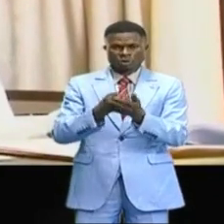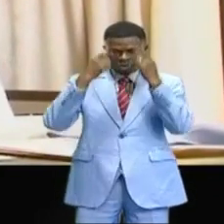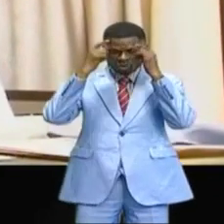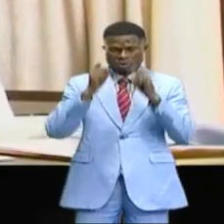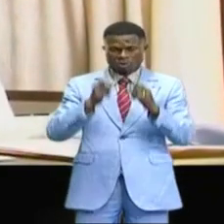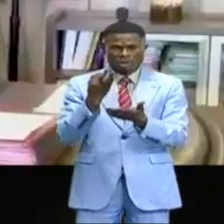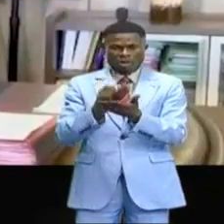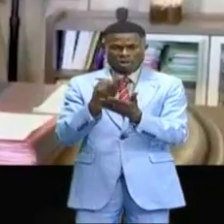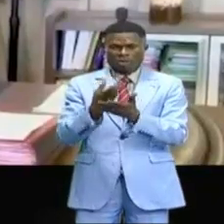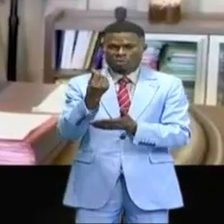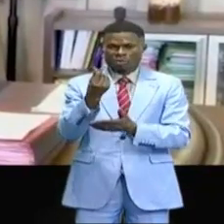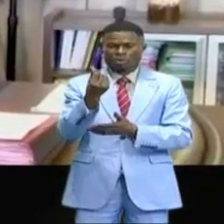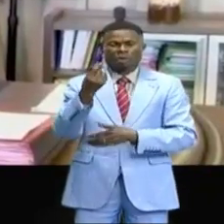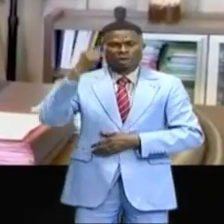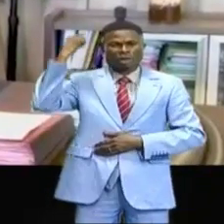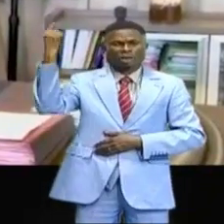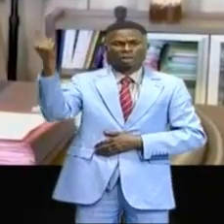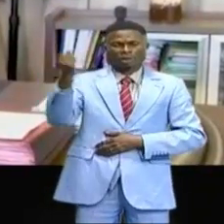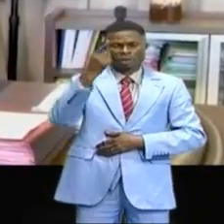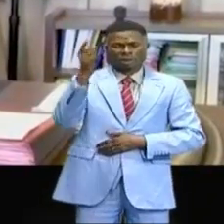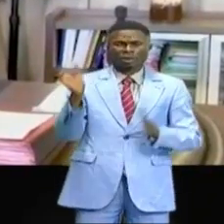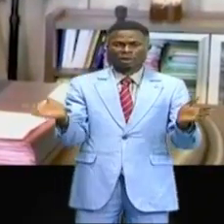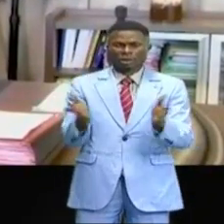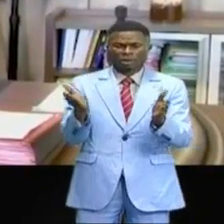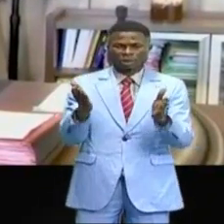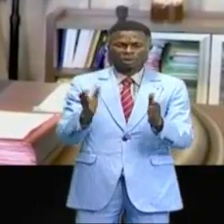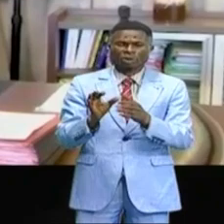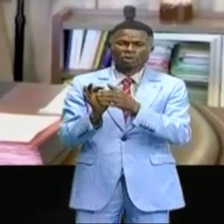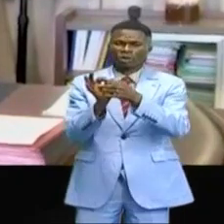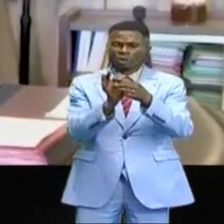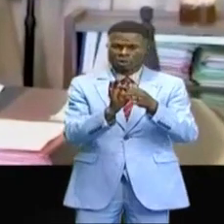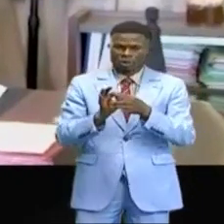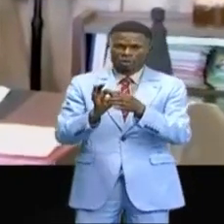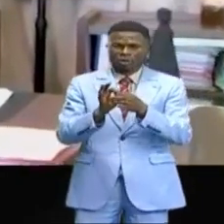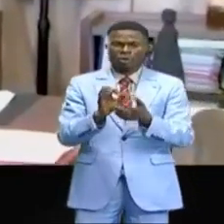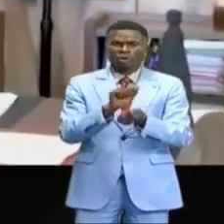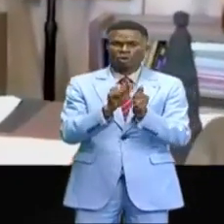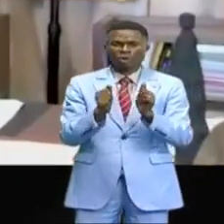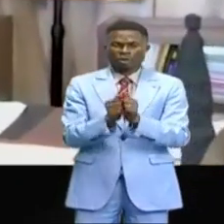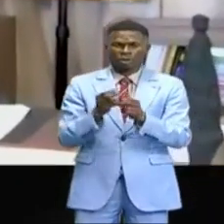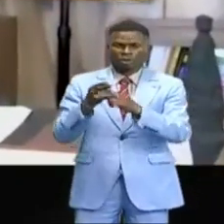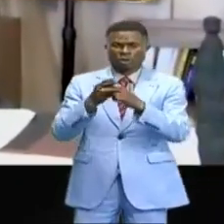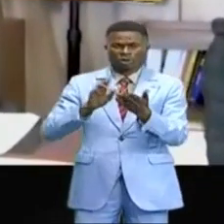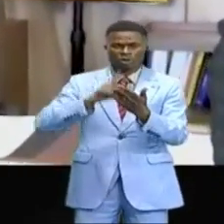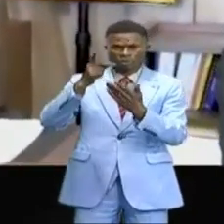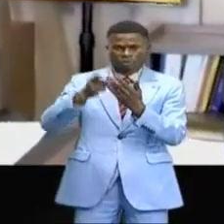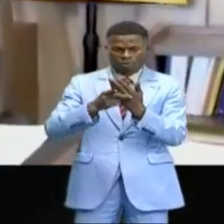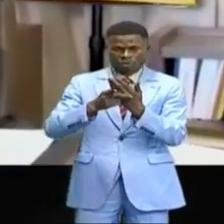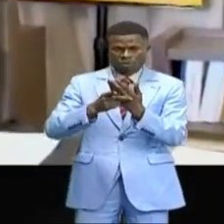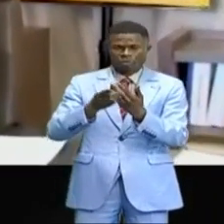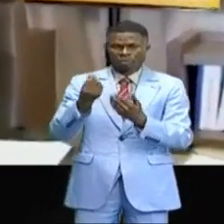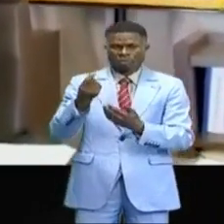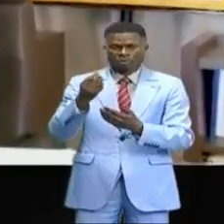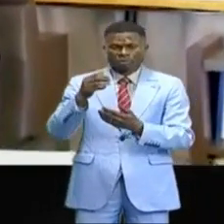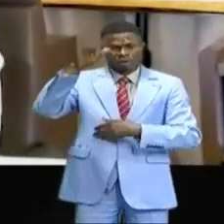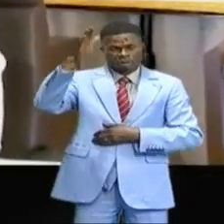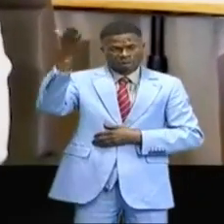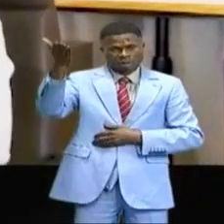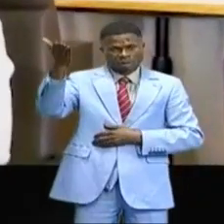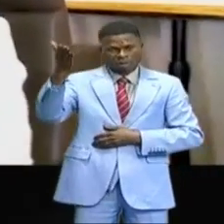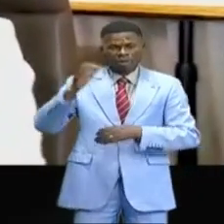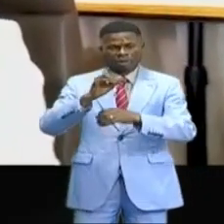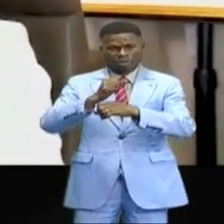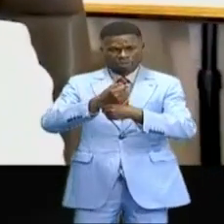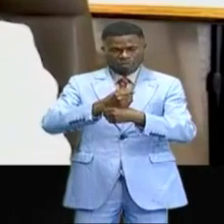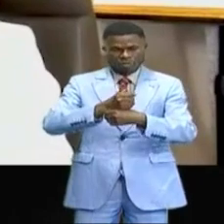Fonds monétaire international, au renforcement de la coordination en matière de suivi des programmes et projets sur financement extérieur par la